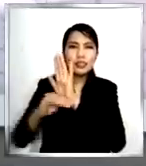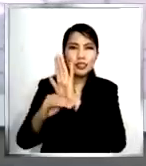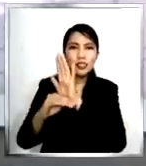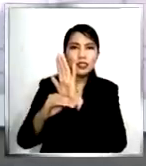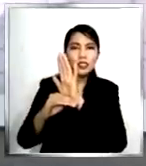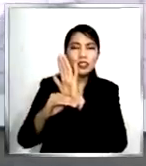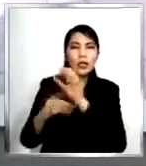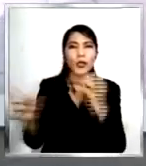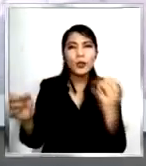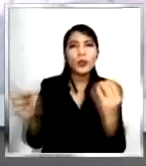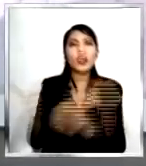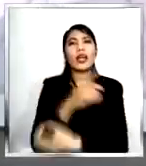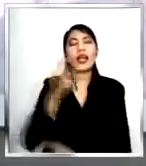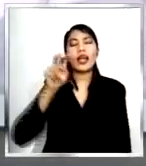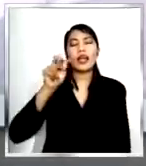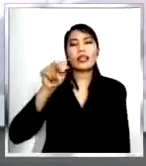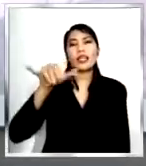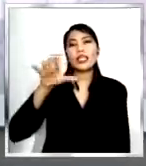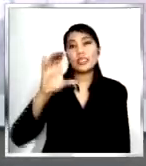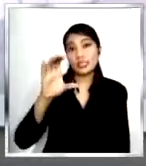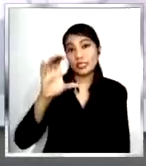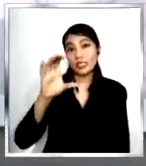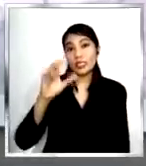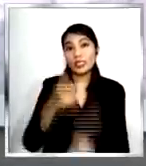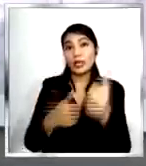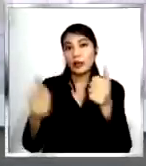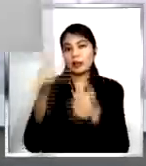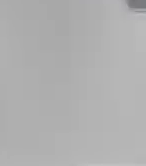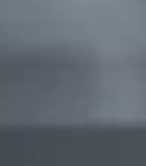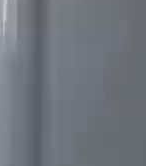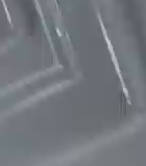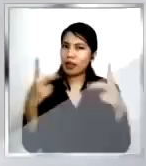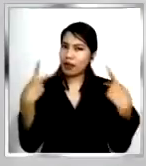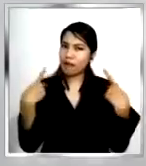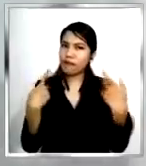pero meron siyang paliwanag. Nakatutok si Maki Pulido.